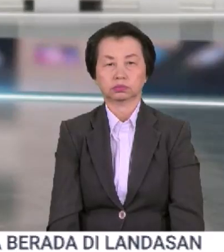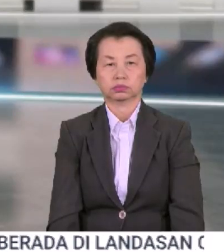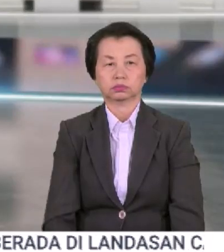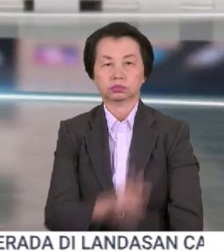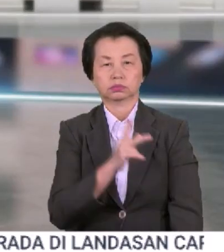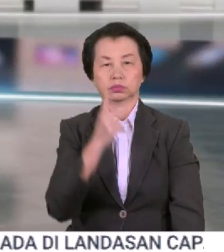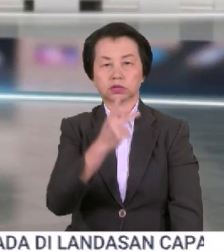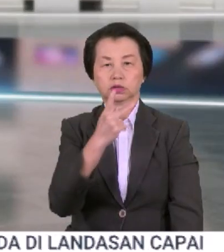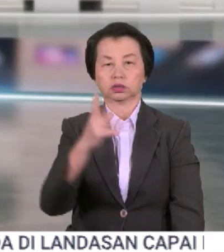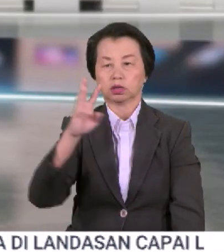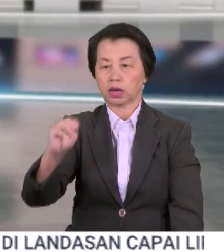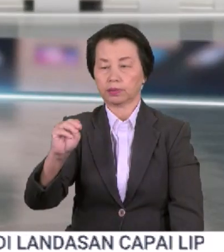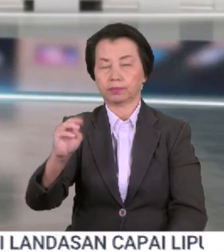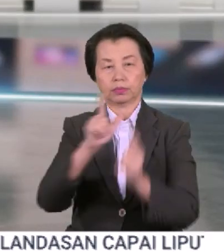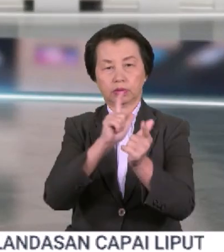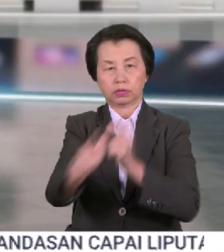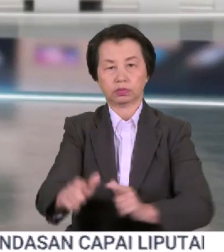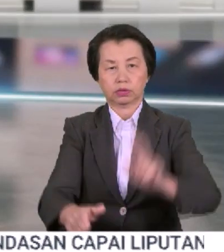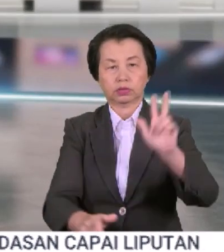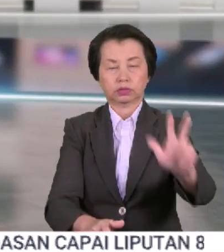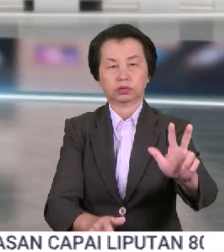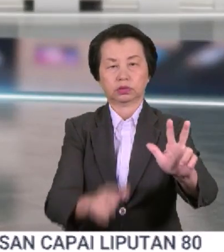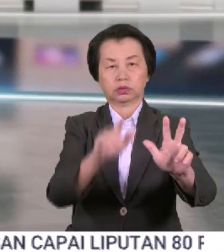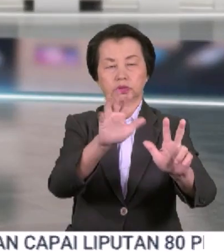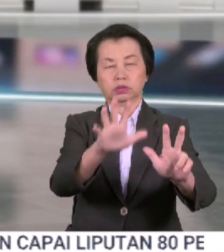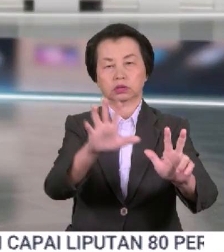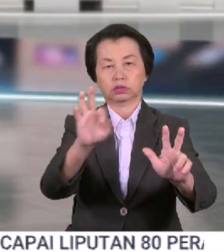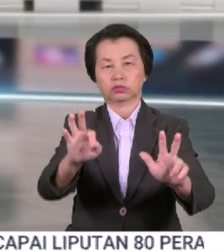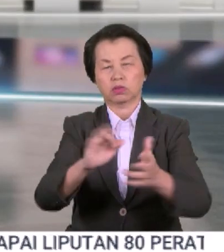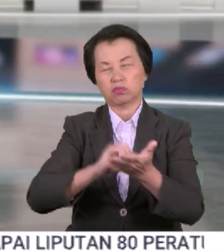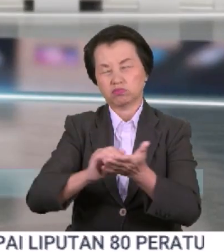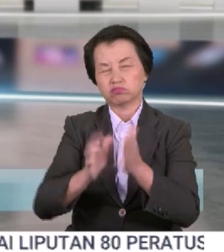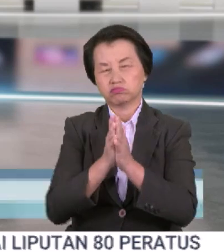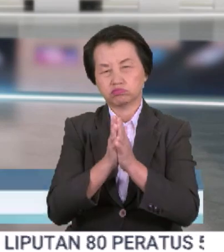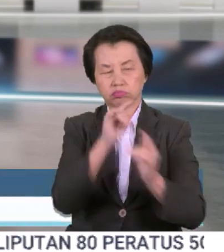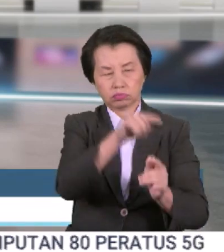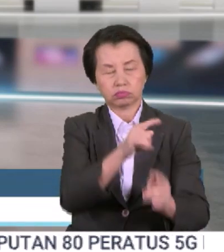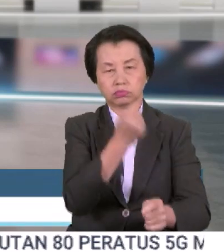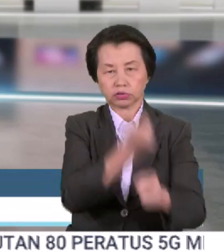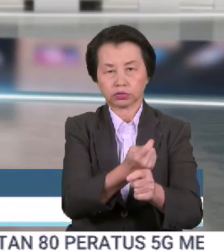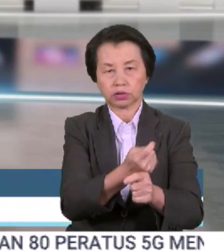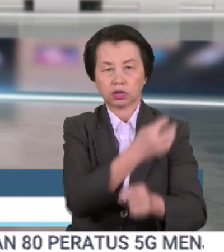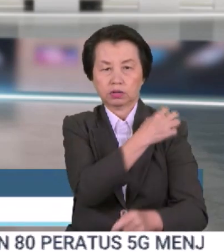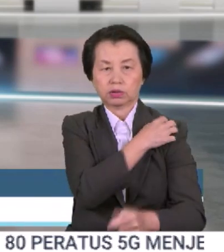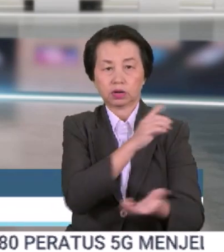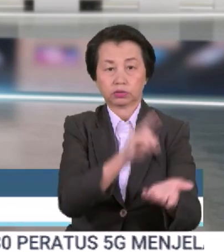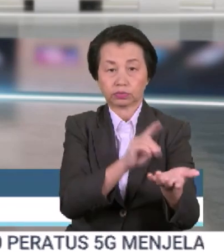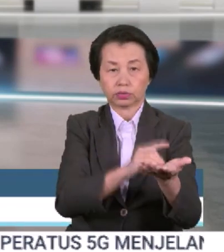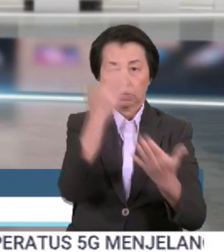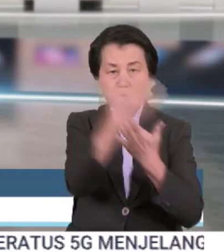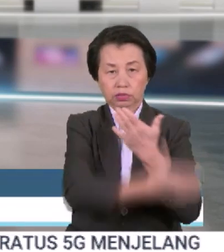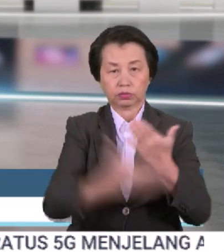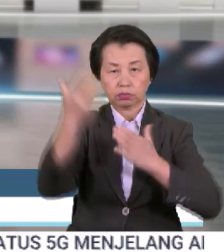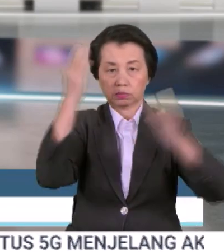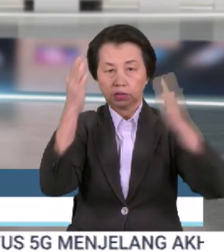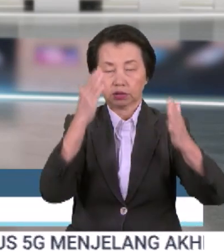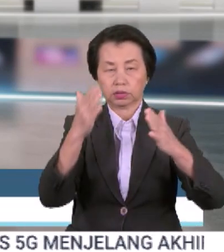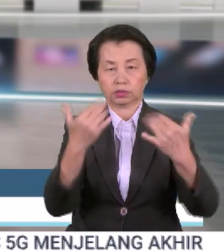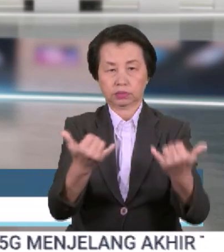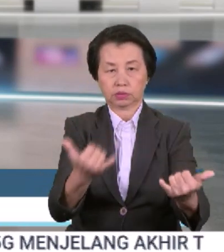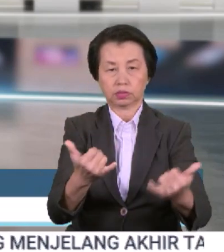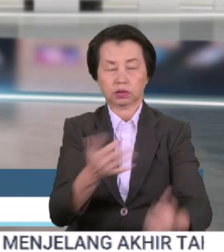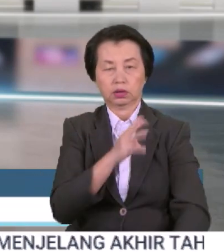Kementerian Kesihatan KKM meluluskan 359 rayuan permohonan penempatan pegawai perubatan di seluruh negara setakat